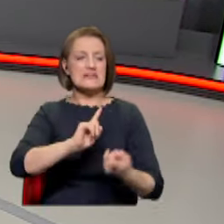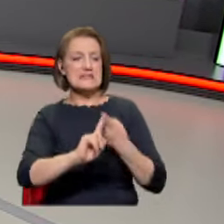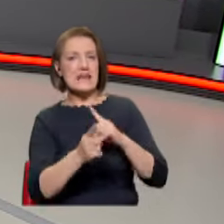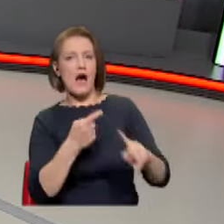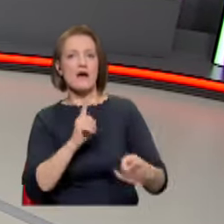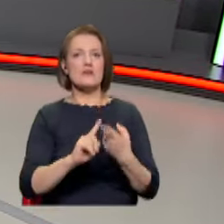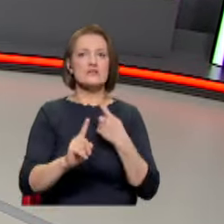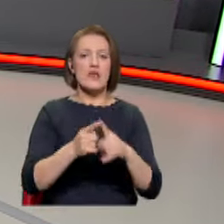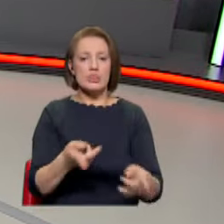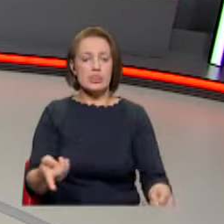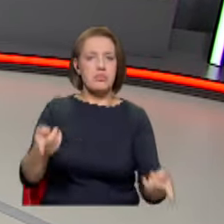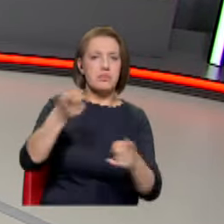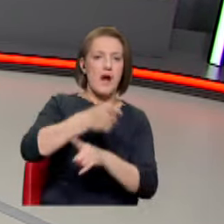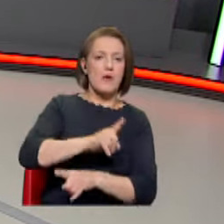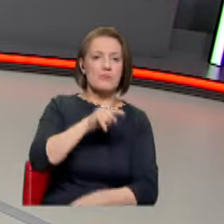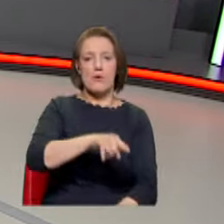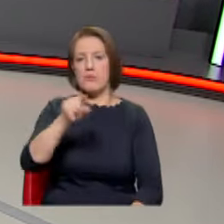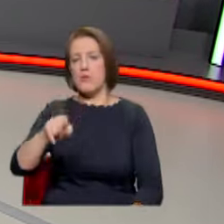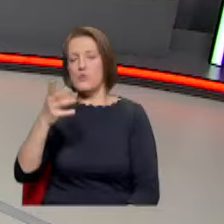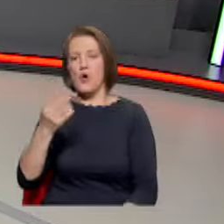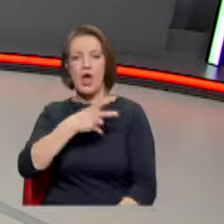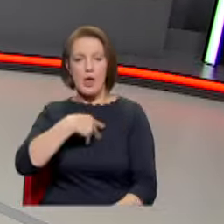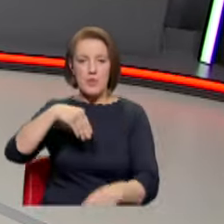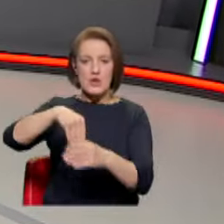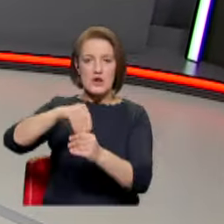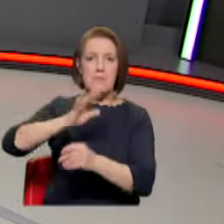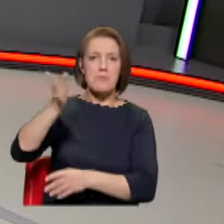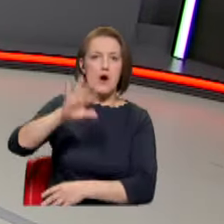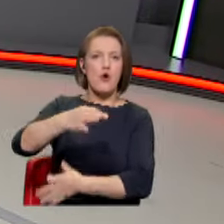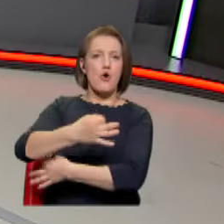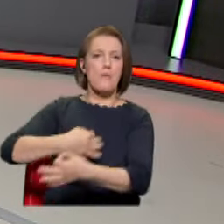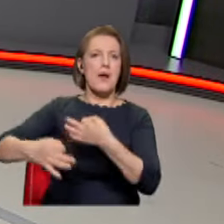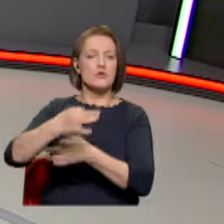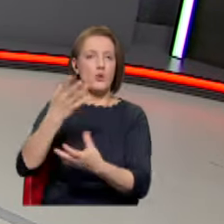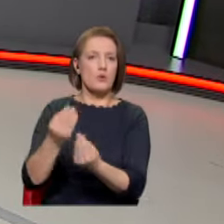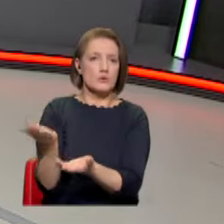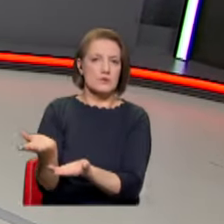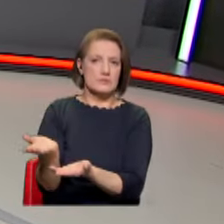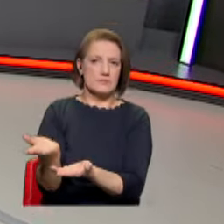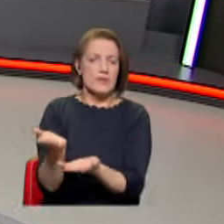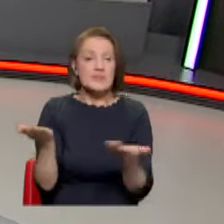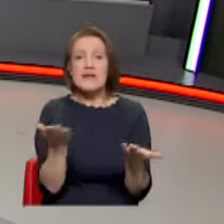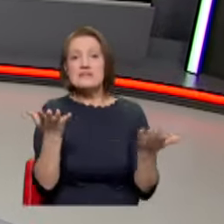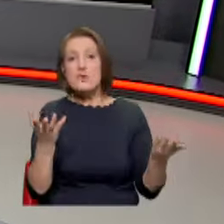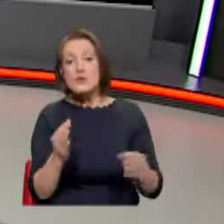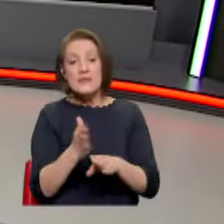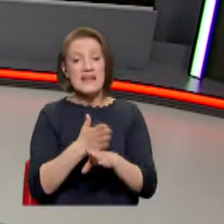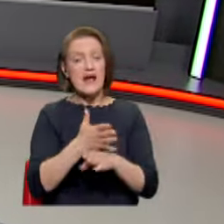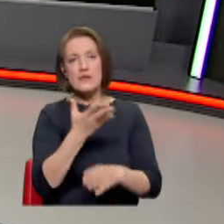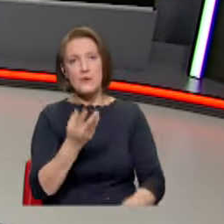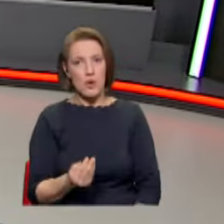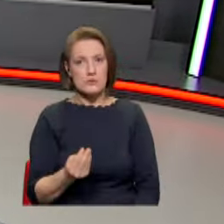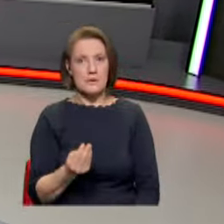büründü tersine döndü şu Oldu bu Oldu emniyet için de bir başka operasyona dönüştü nasıl oldu Niye